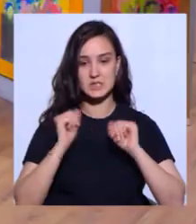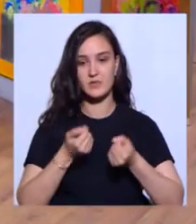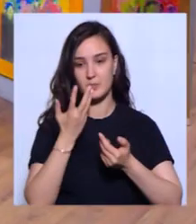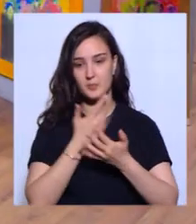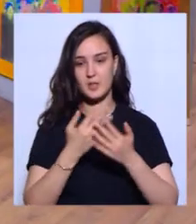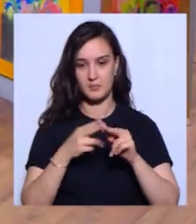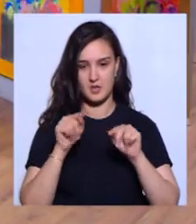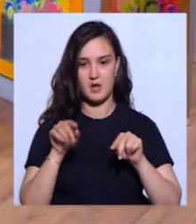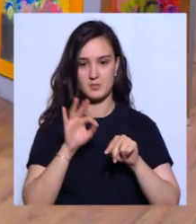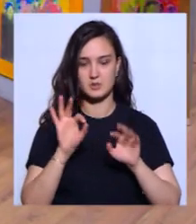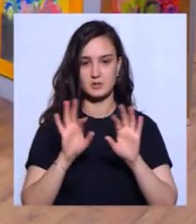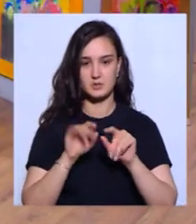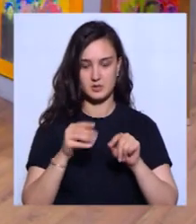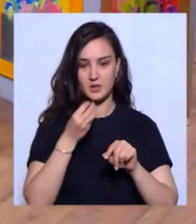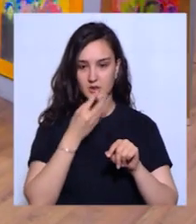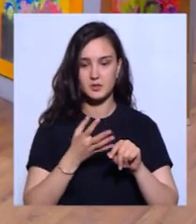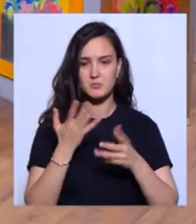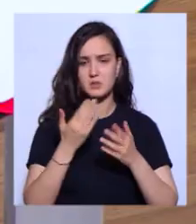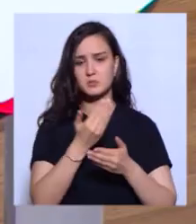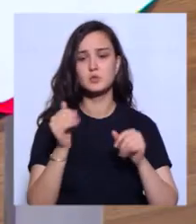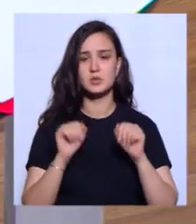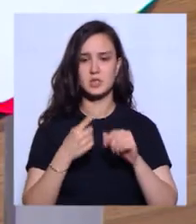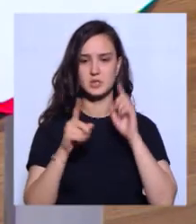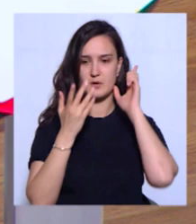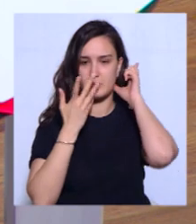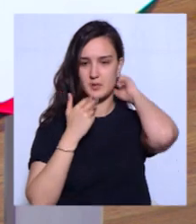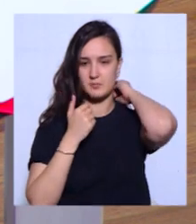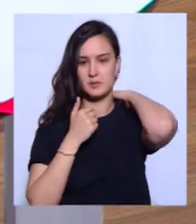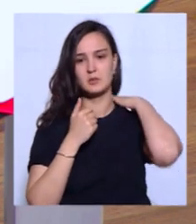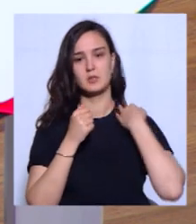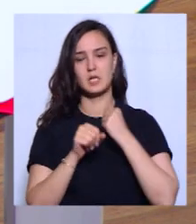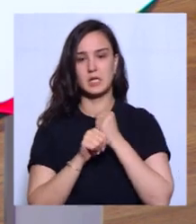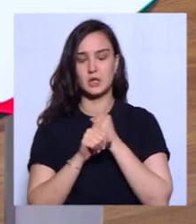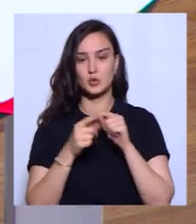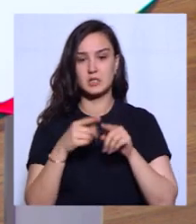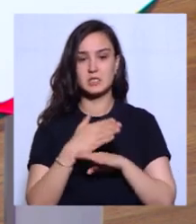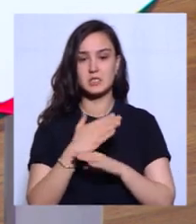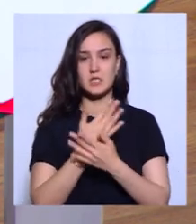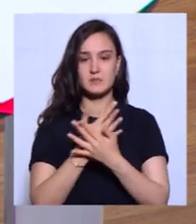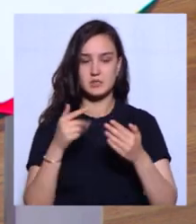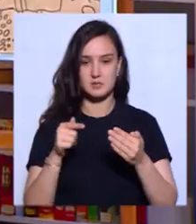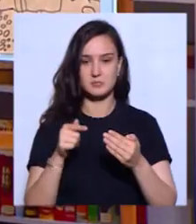შემოვიფარგლები კარგად, მაგრამ თქვენ შეგვიძლია სხვა ფერები გააკეთოთ. ეს თევზებიც მოფერადოთ აქ.